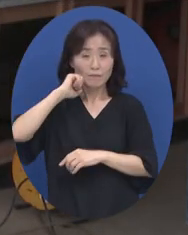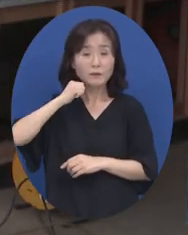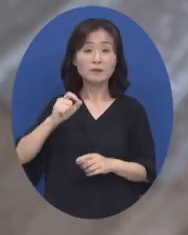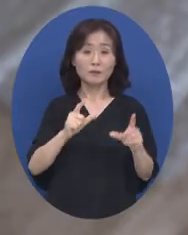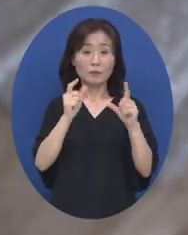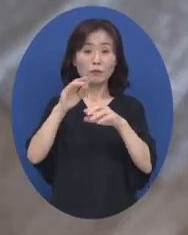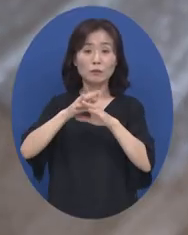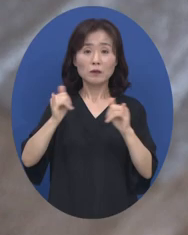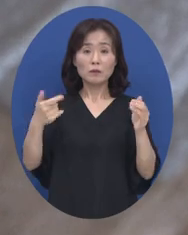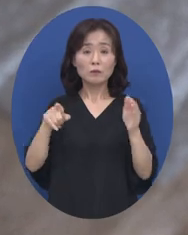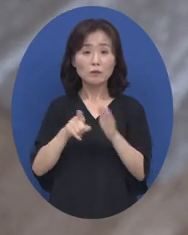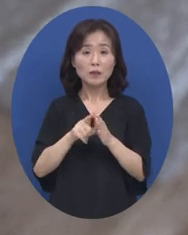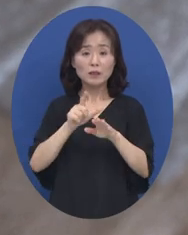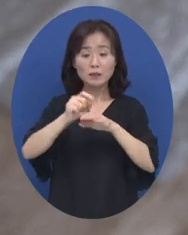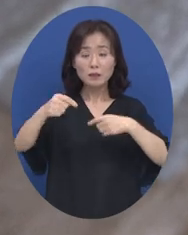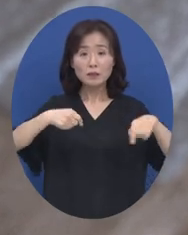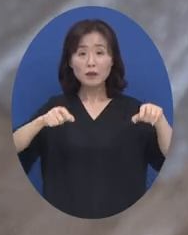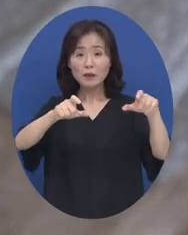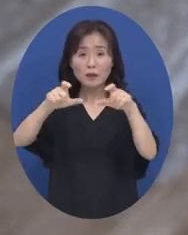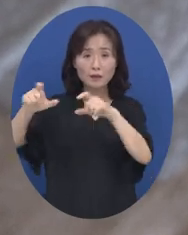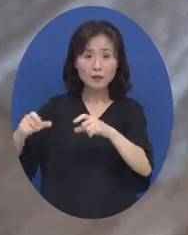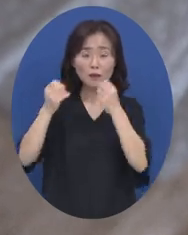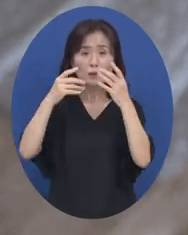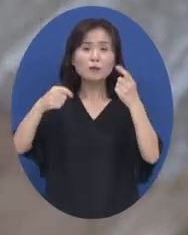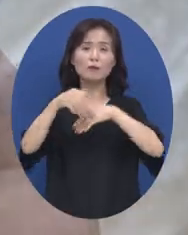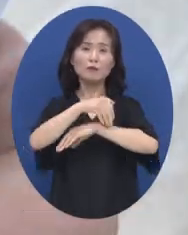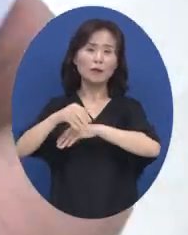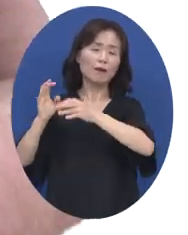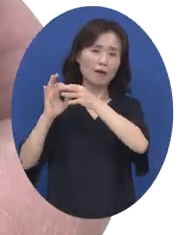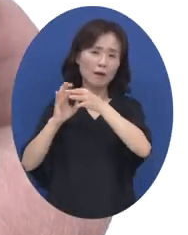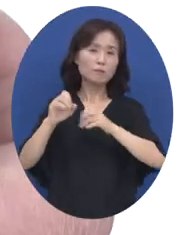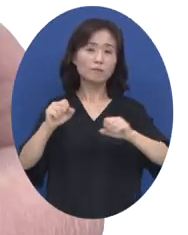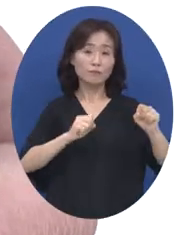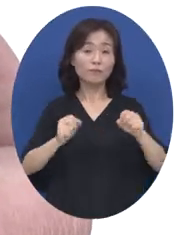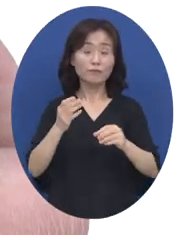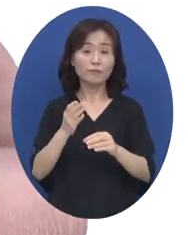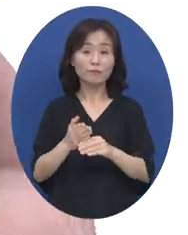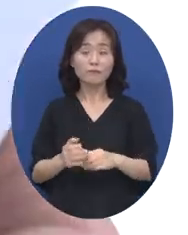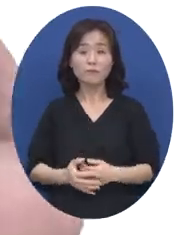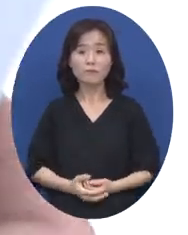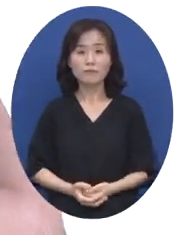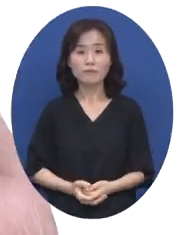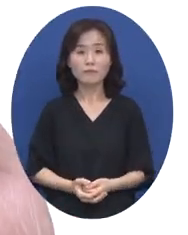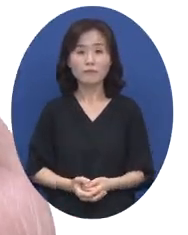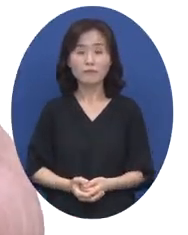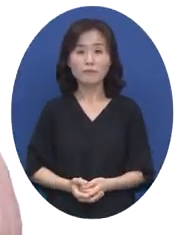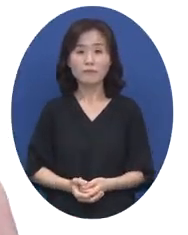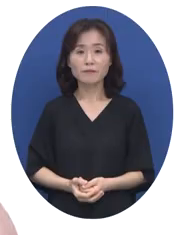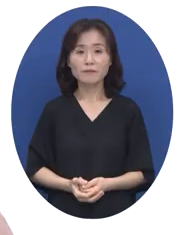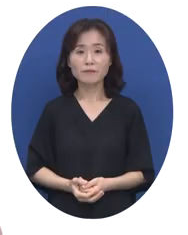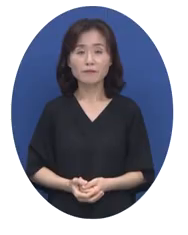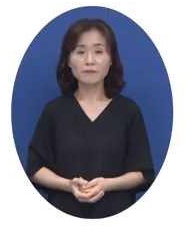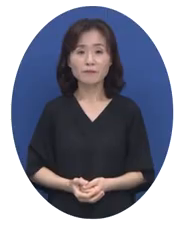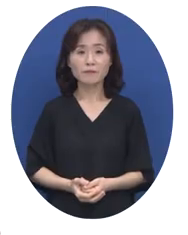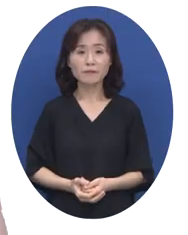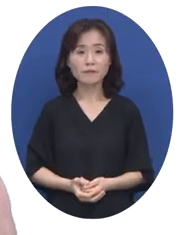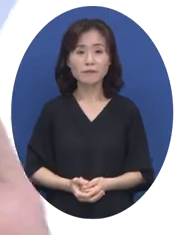지자체에서도 새로운 정책 스터드를 이어가고 있습니다 현규 ctv 표창 순입니다